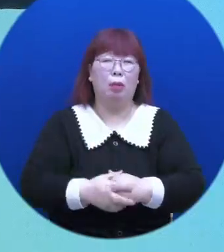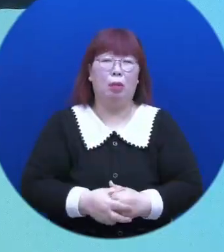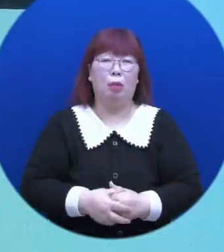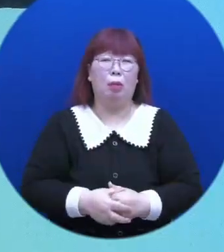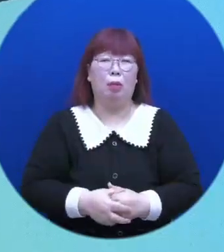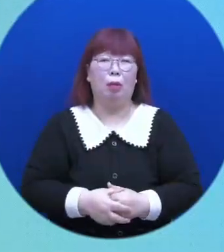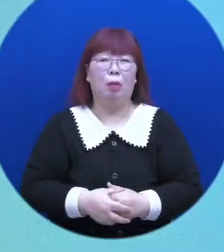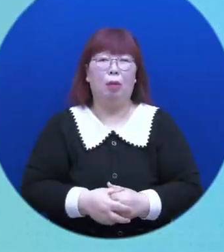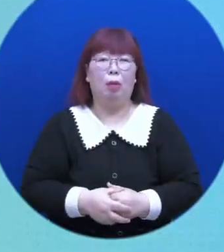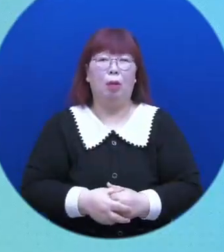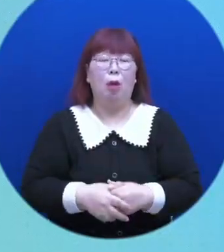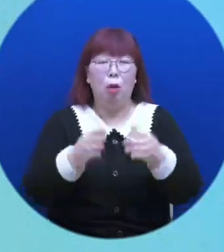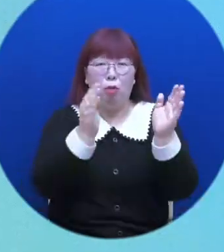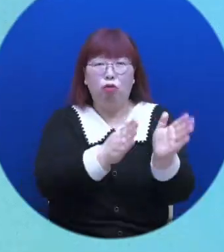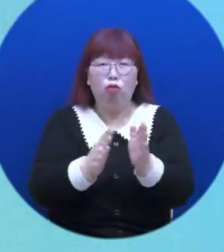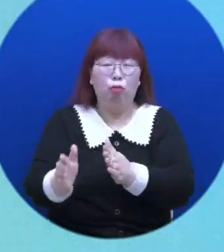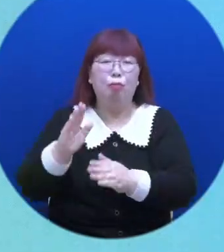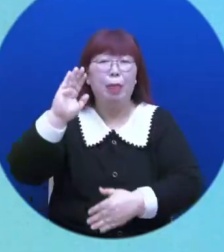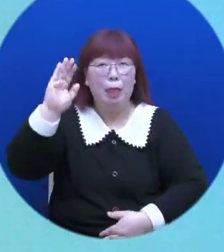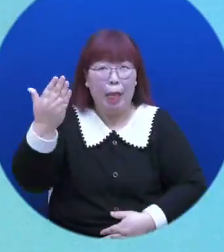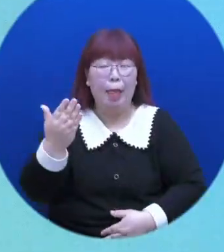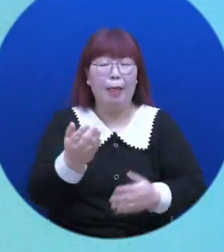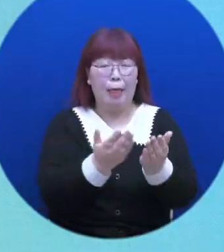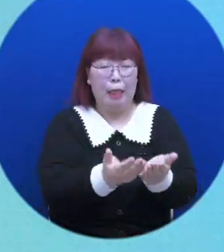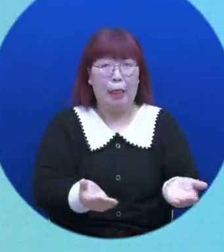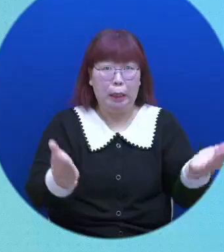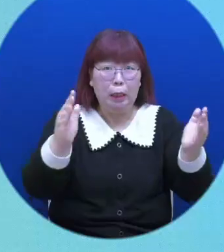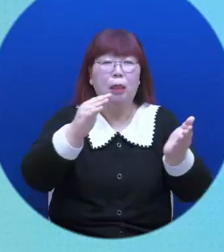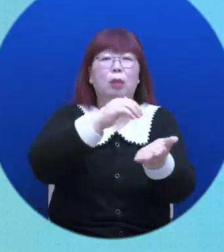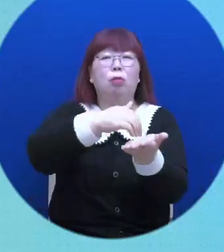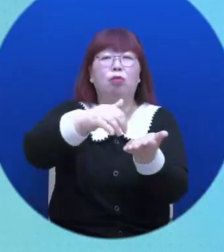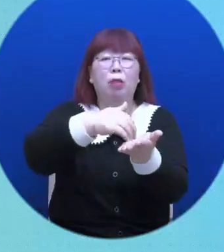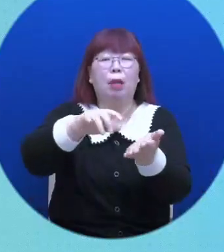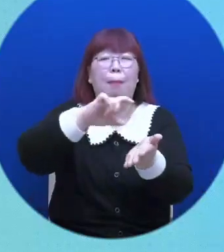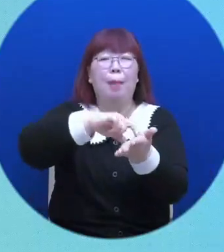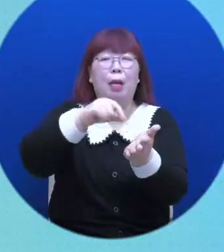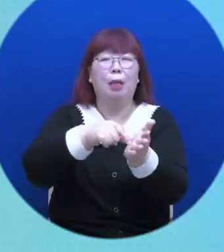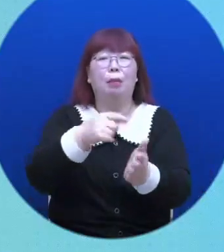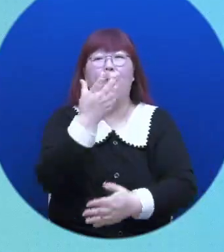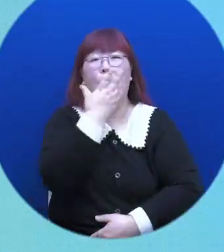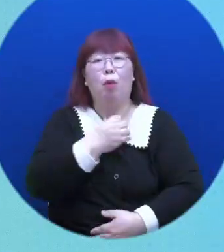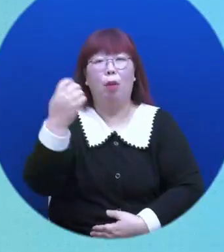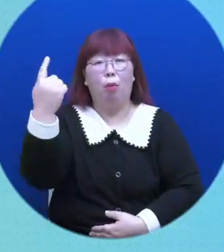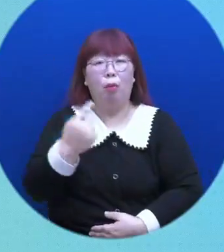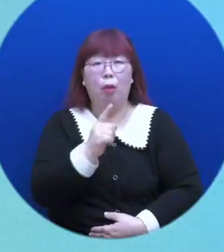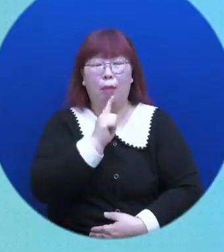말합니까? 준비된 그릇 위에 하나님의 복이 임한다는 걸 말씀하는 거예요.